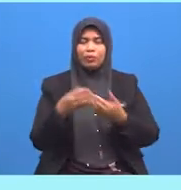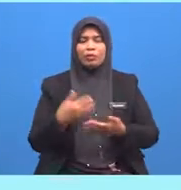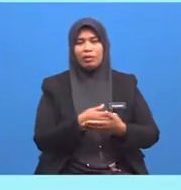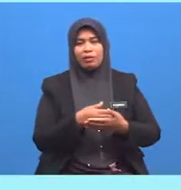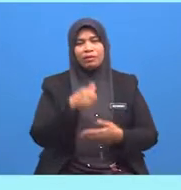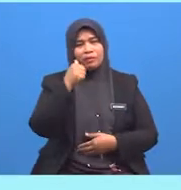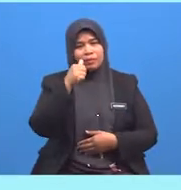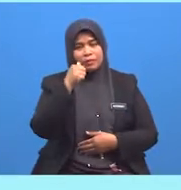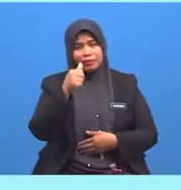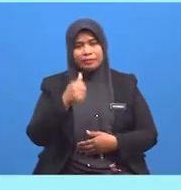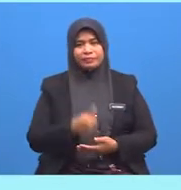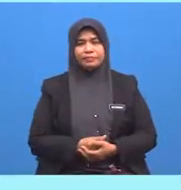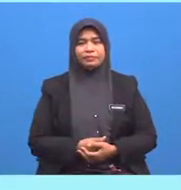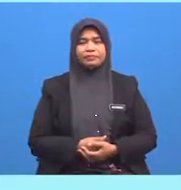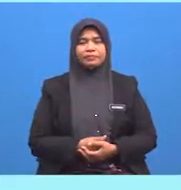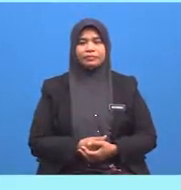perempuan